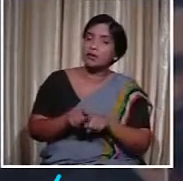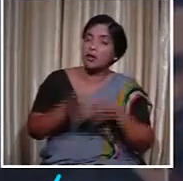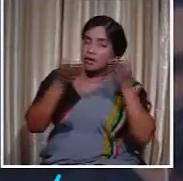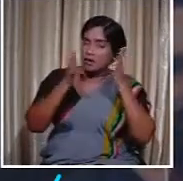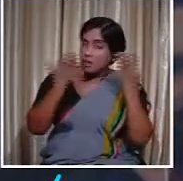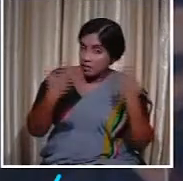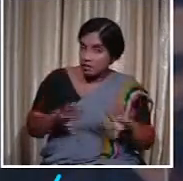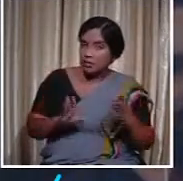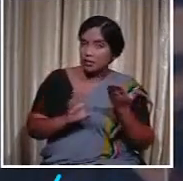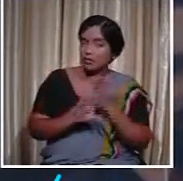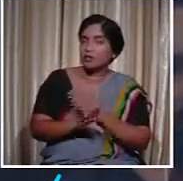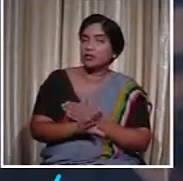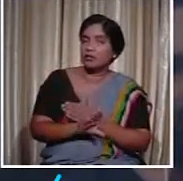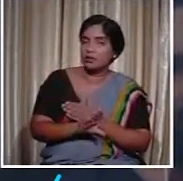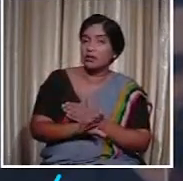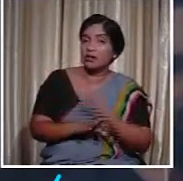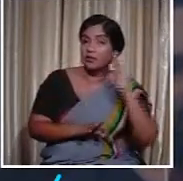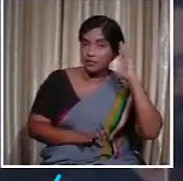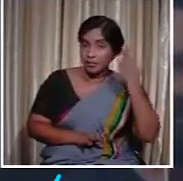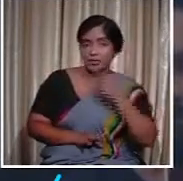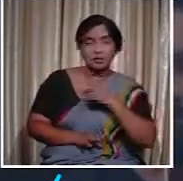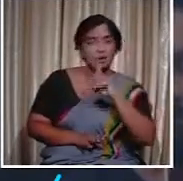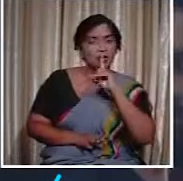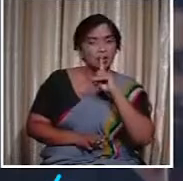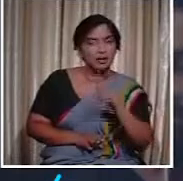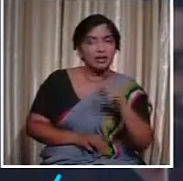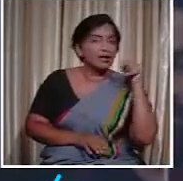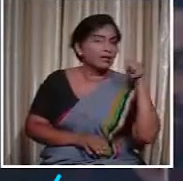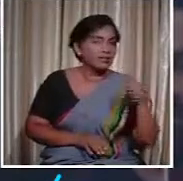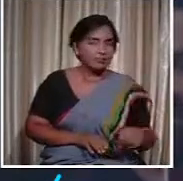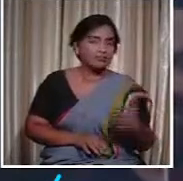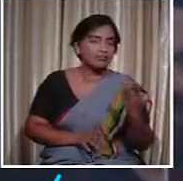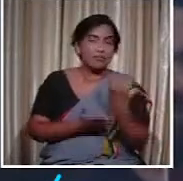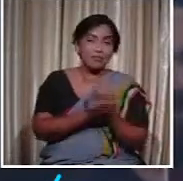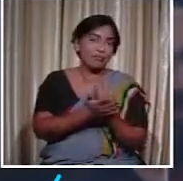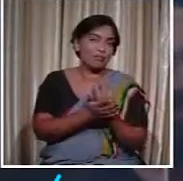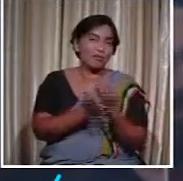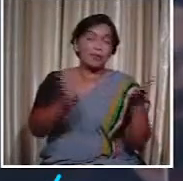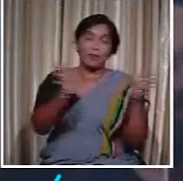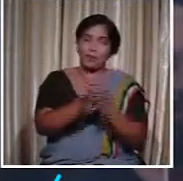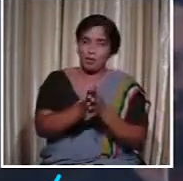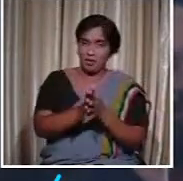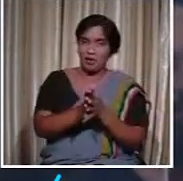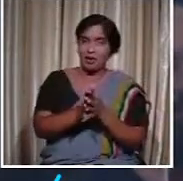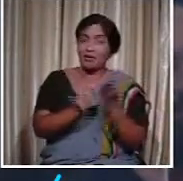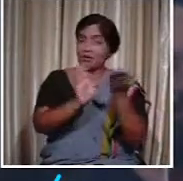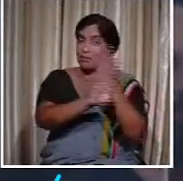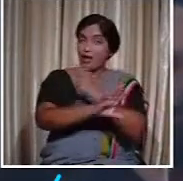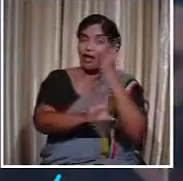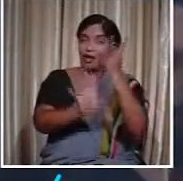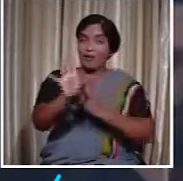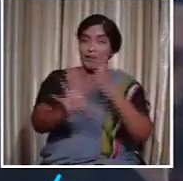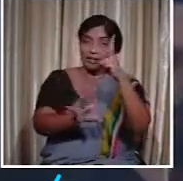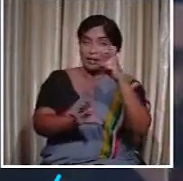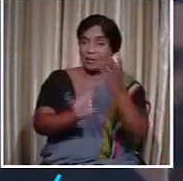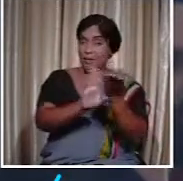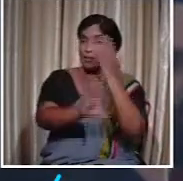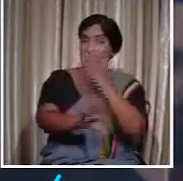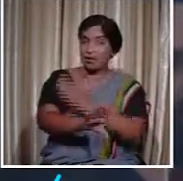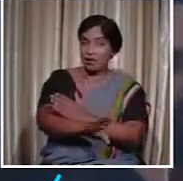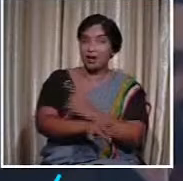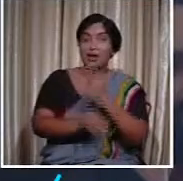කරන්න කලින් මේ විශේෂයෙන්ම කියන්න ඕන දැන් මේ පොහොට්ටුවේ ඉන්න අය තමයි මේට අවුරුදු දෙකහමාරකට කලින්